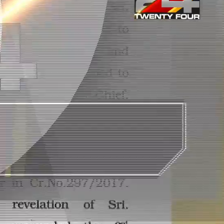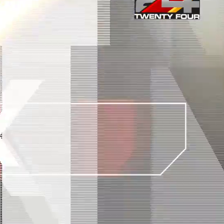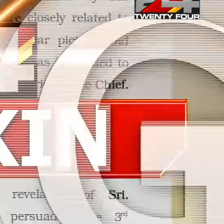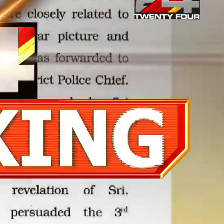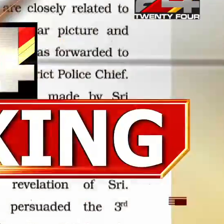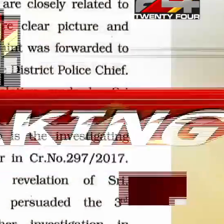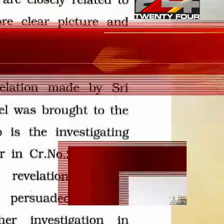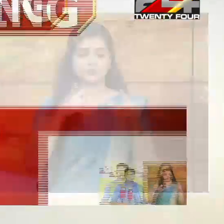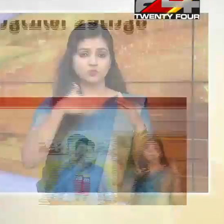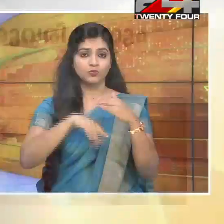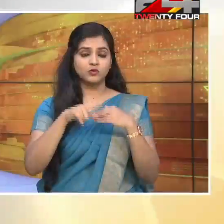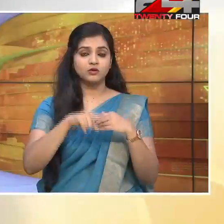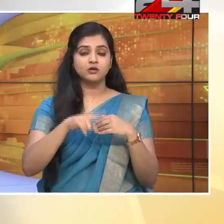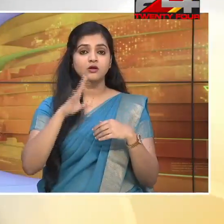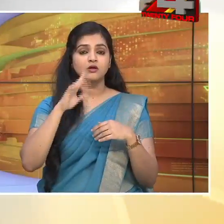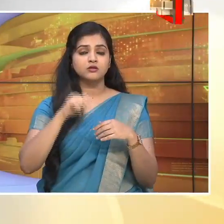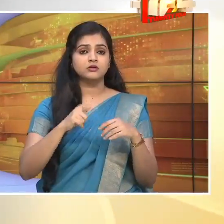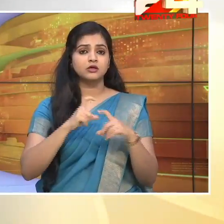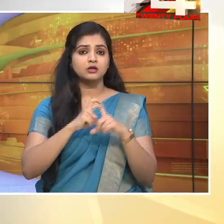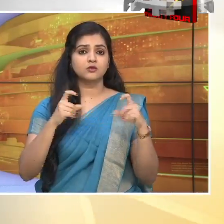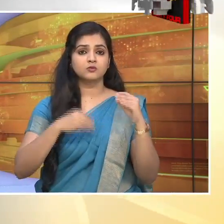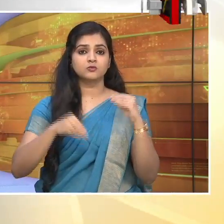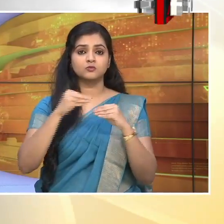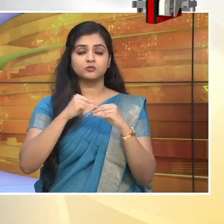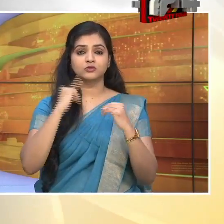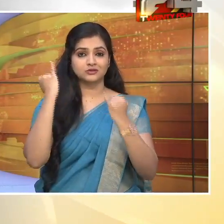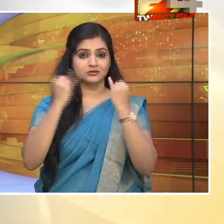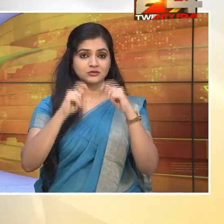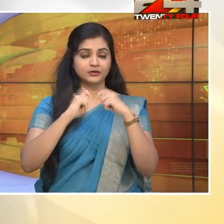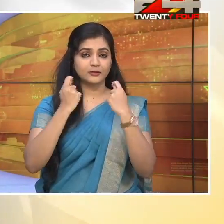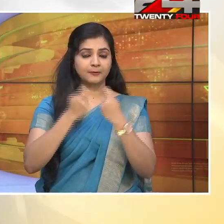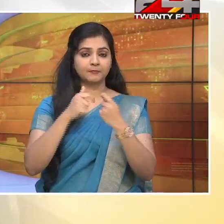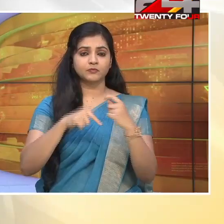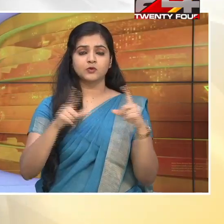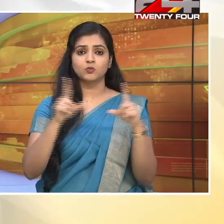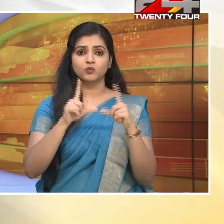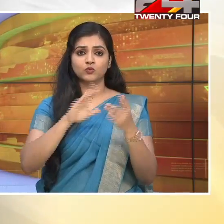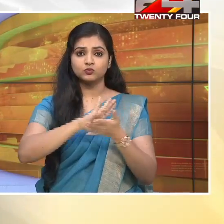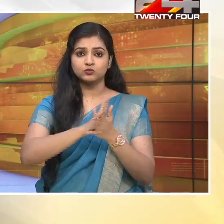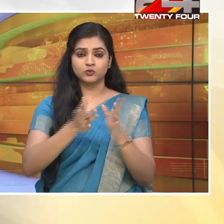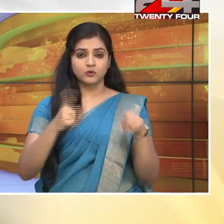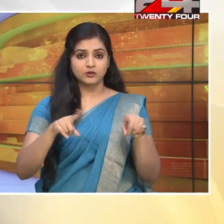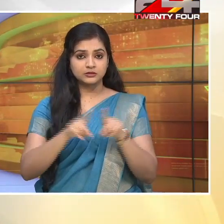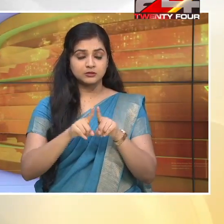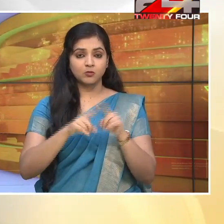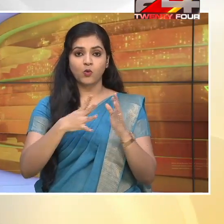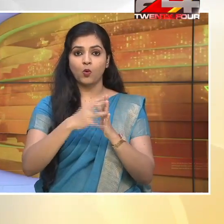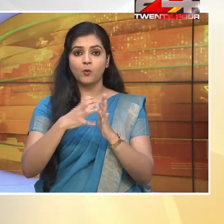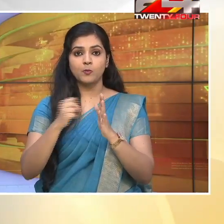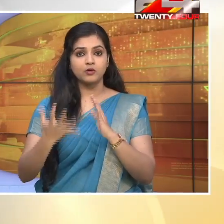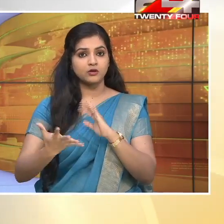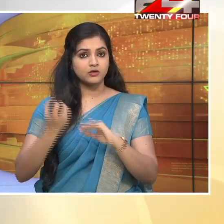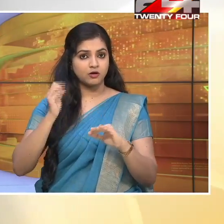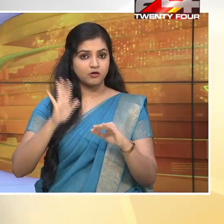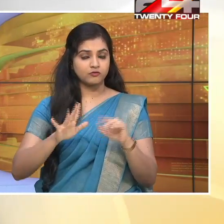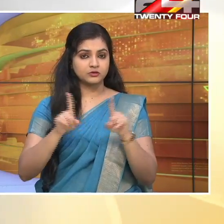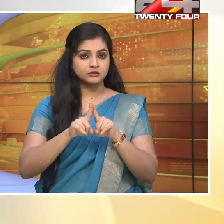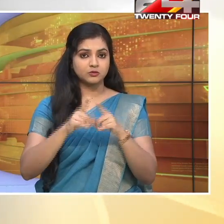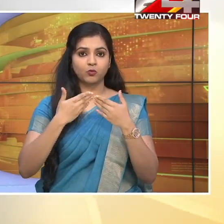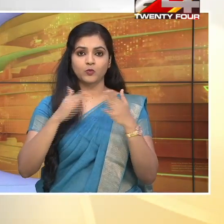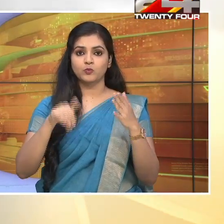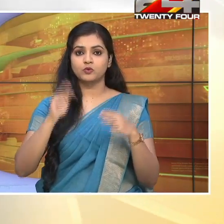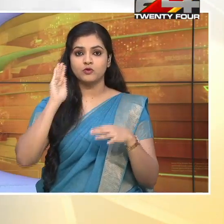തെളിവുകളുടെ കാര്യത്തിൽ എന്താണ് ഇപ്പോൾ വ്യക്തമാക്കുന്നത്? അന്വേഷണ സംഘം ഈ തെളിവുകളുടെ, നശിപ്പിച്ച കാര്യങ്ങളുടെ ഒക്കെ മിറർ ഇമേജുകൾ വീണ്ടെടുത്തിട്ടുണ്ട് എന്ന് കൂടി